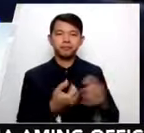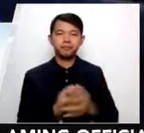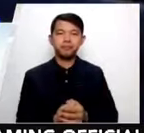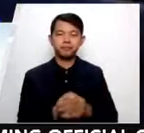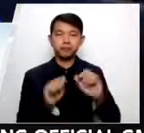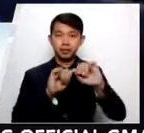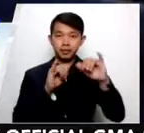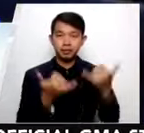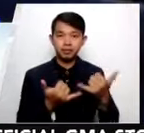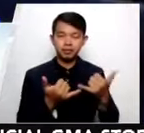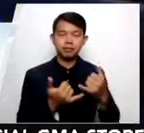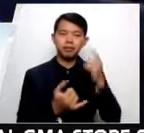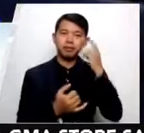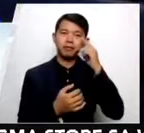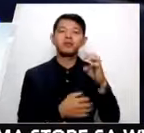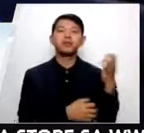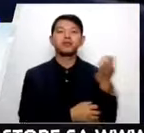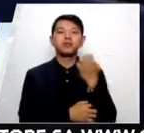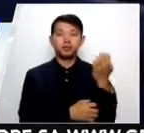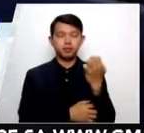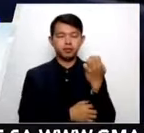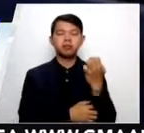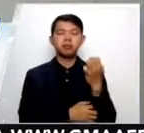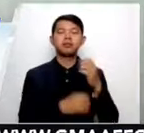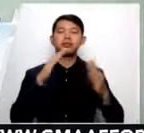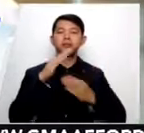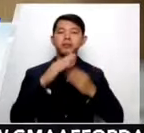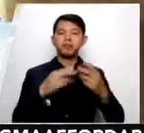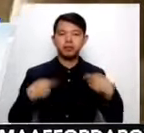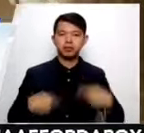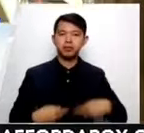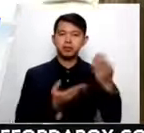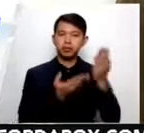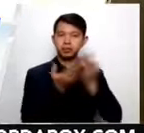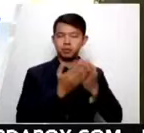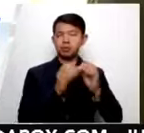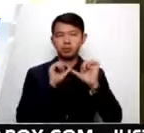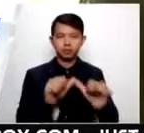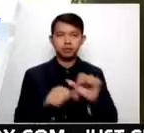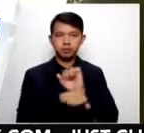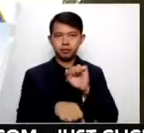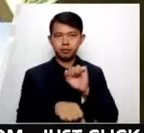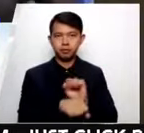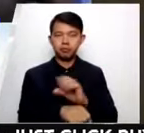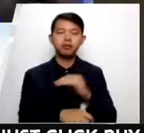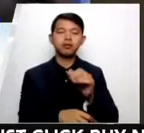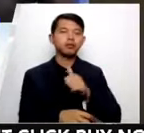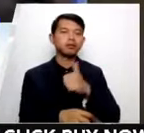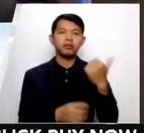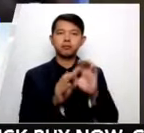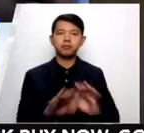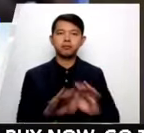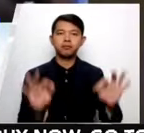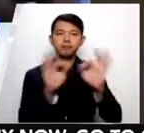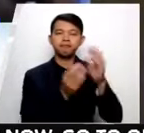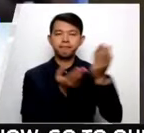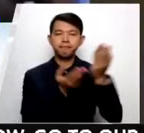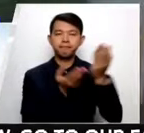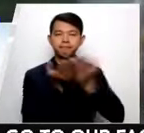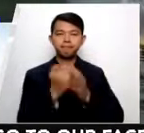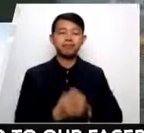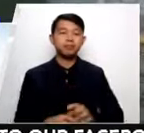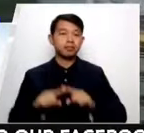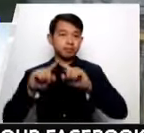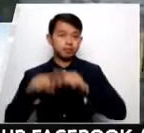emergency response, basic at health services at iba pang mahalagang serbisyo. Depende naman sa mga employer kung sususpendihin